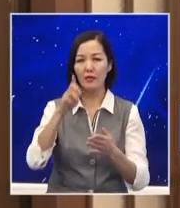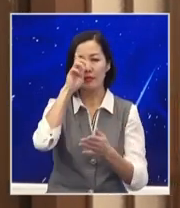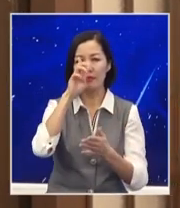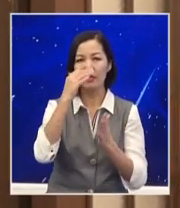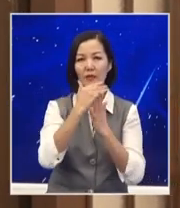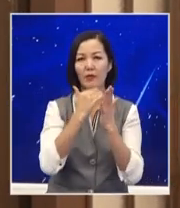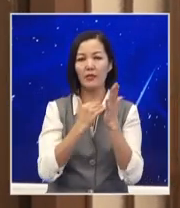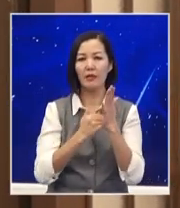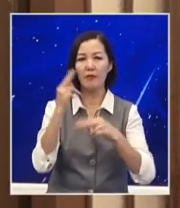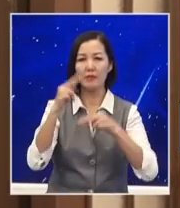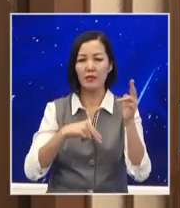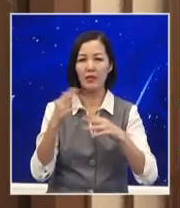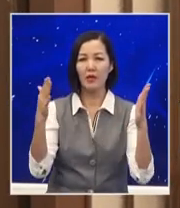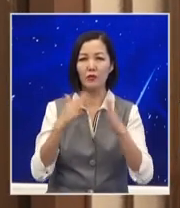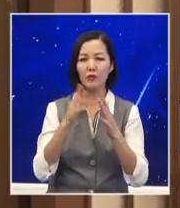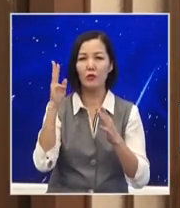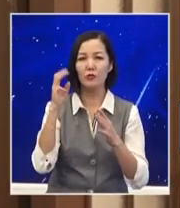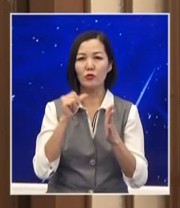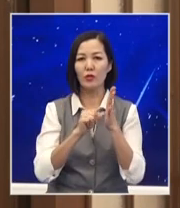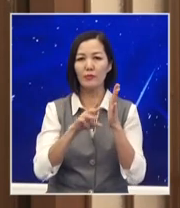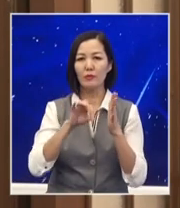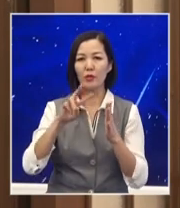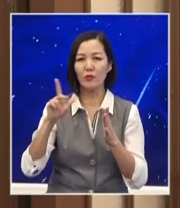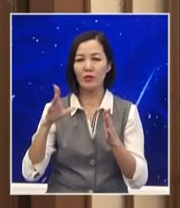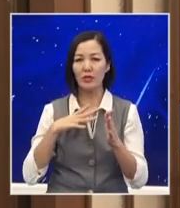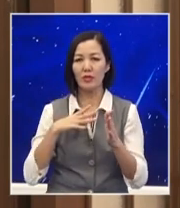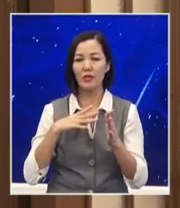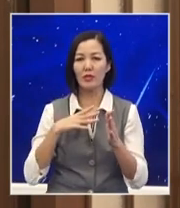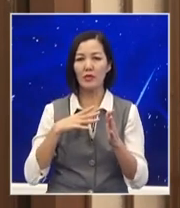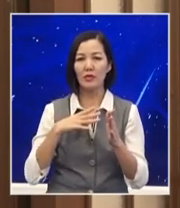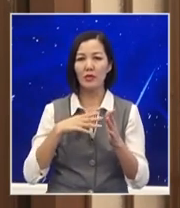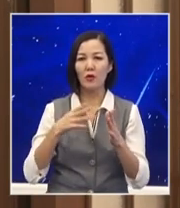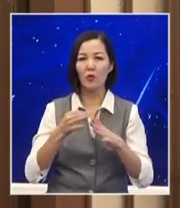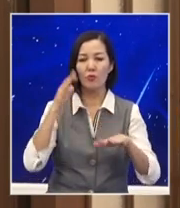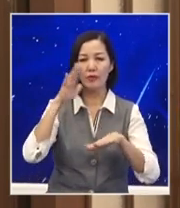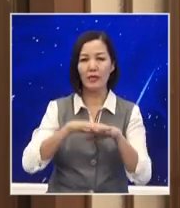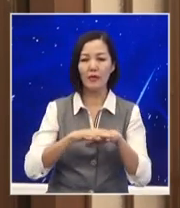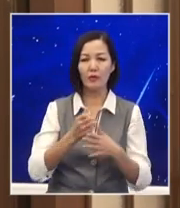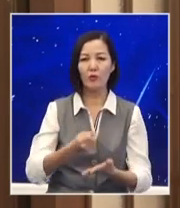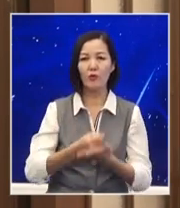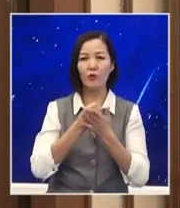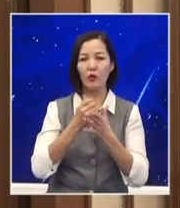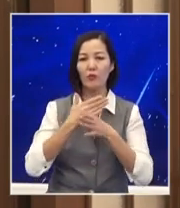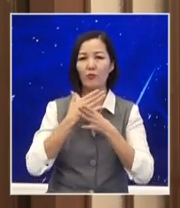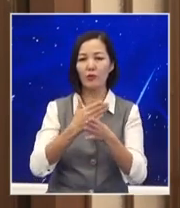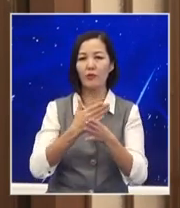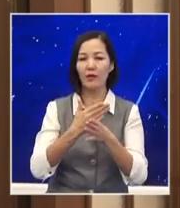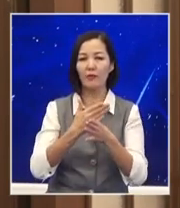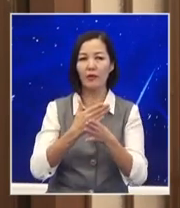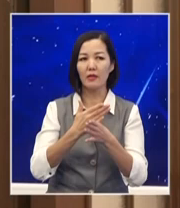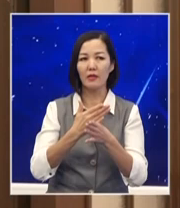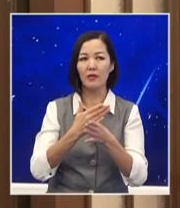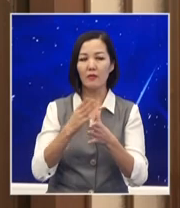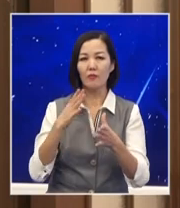бағдарламамен салынған үй 360 миллион теңге. Әрине мұның салуына облыс әкімі Амандық Абасұлы Аталықтың көмегі